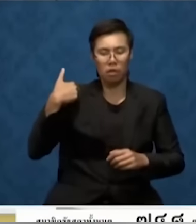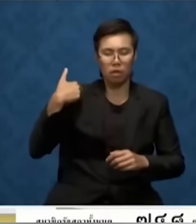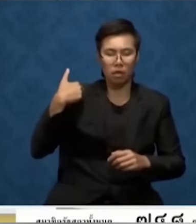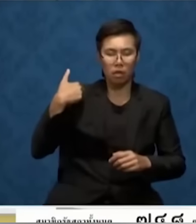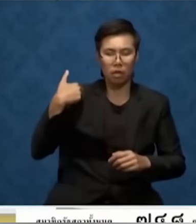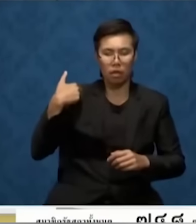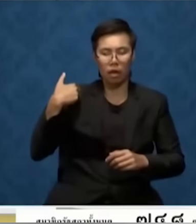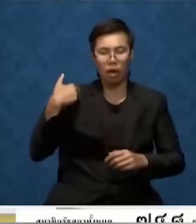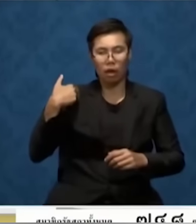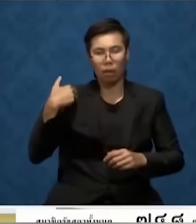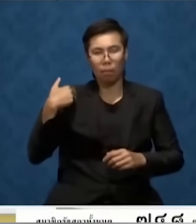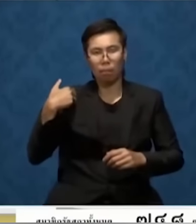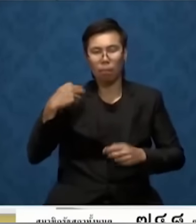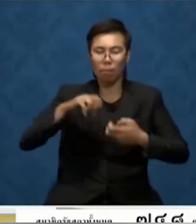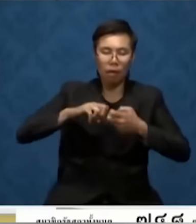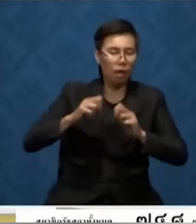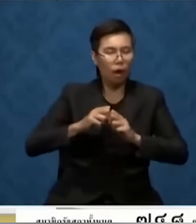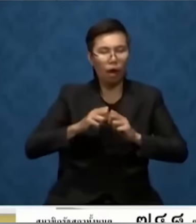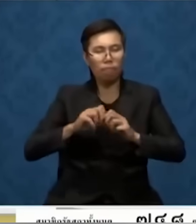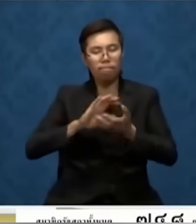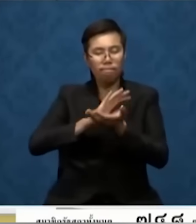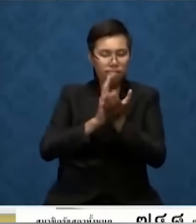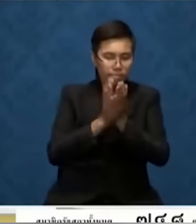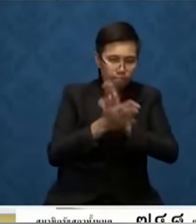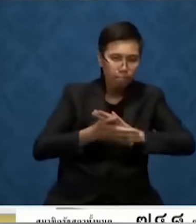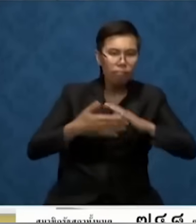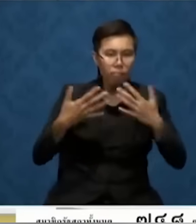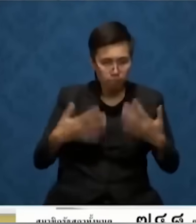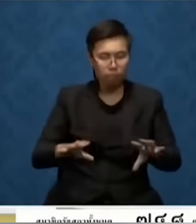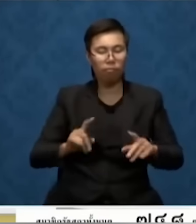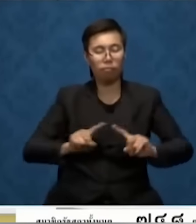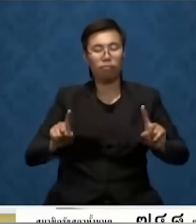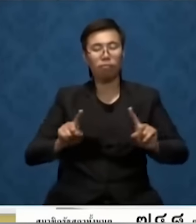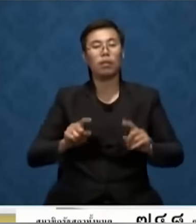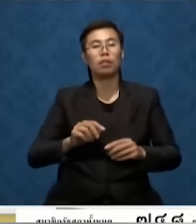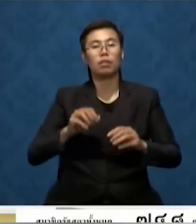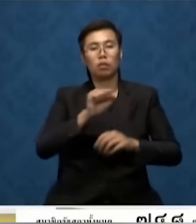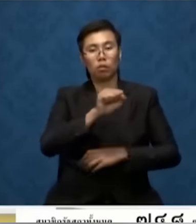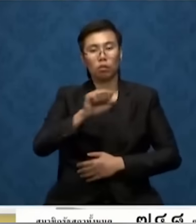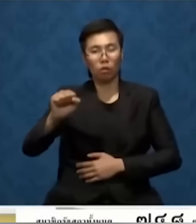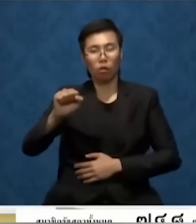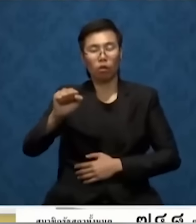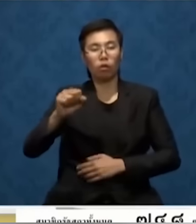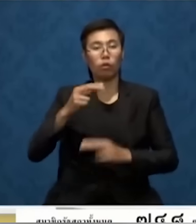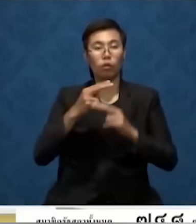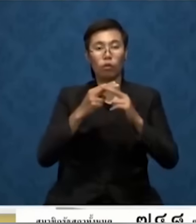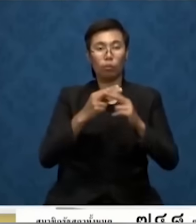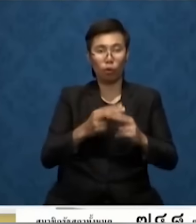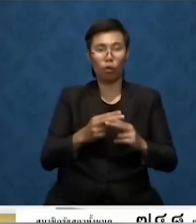ได้เปลี่ยนแปลงไปแล้วแต่สมาชิกสภาผู้แทนราษฎรโดยเฉพาะส